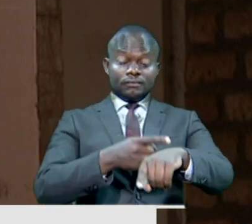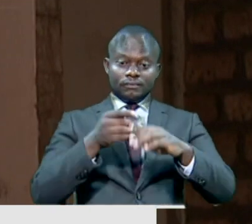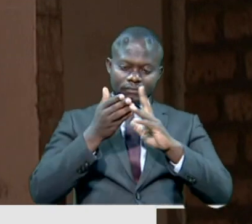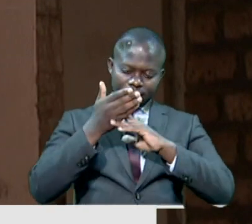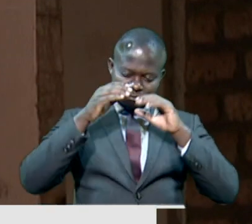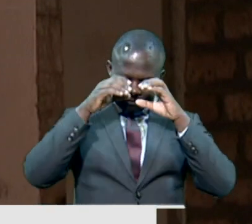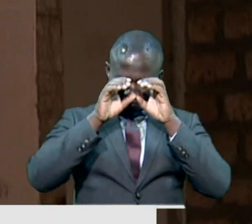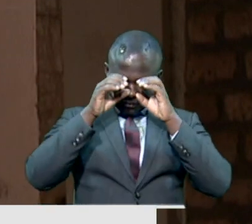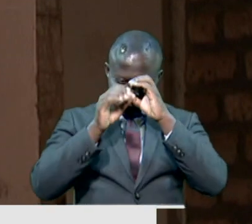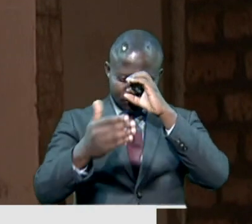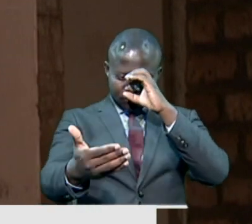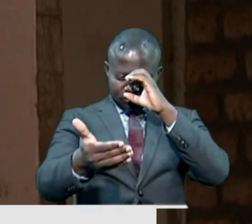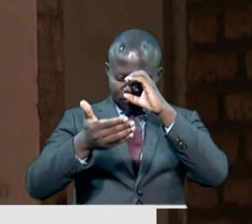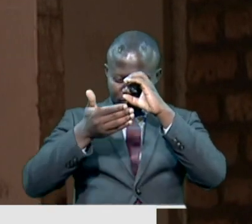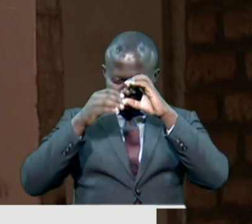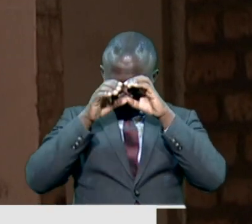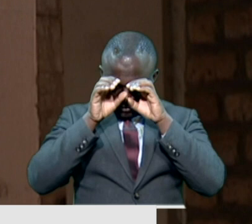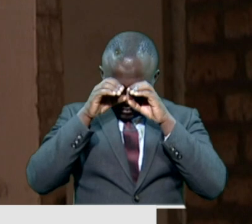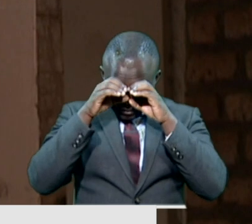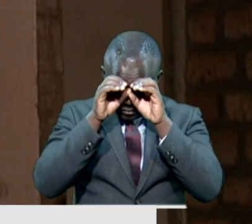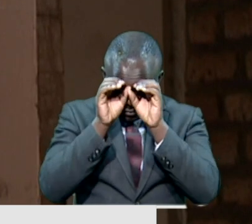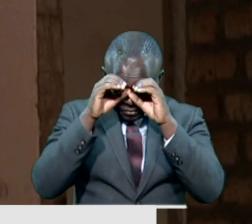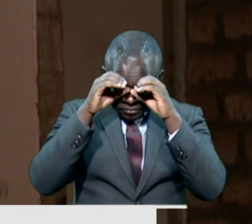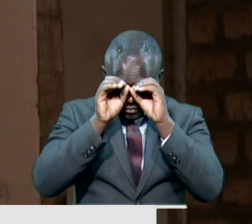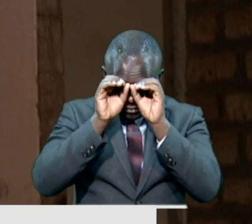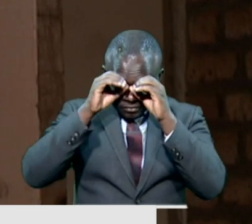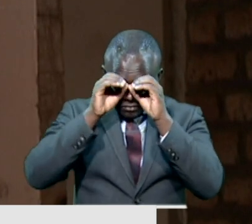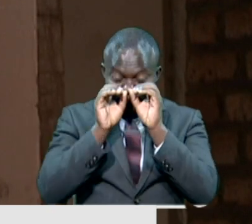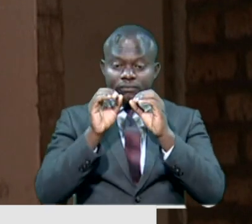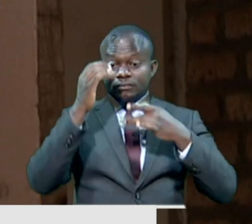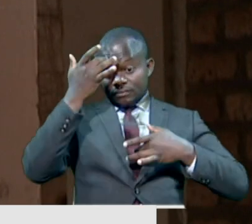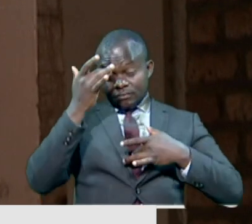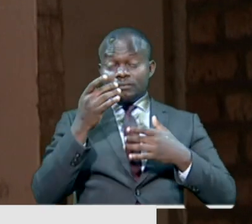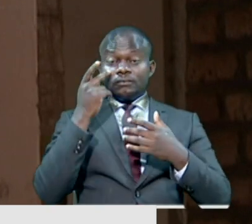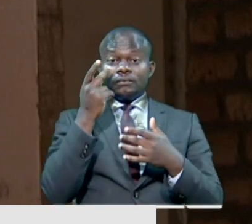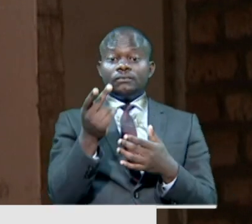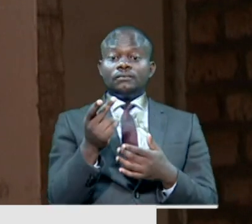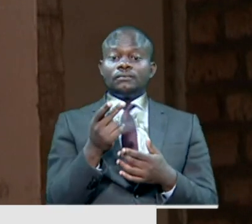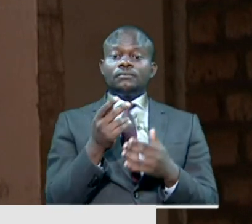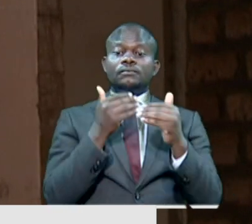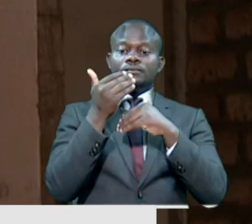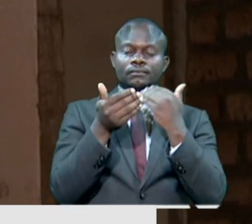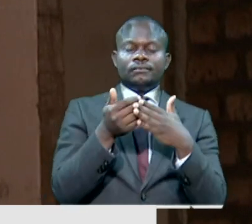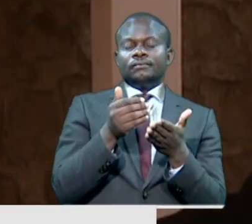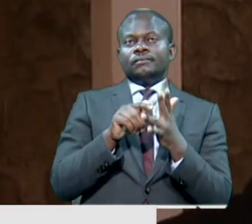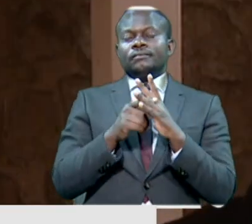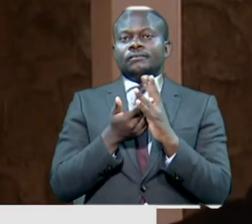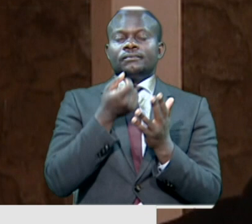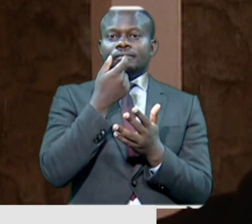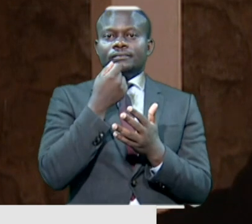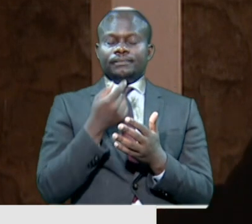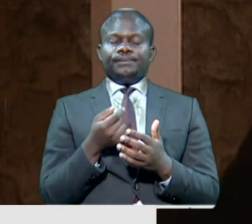cyuma bancishije mu cyuma urwaye buraboneka banangeza imiti